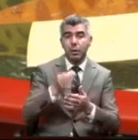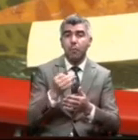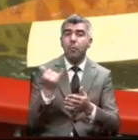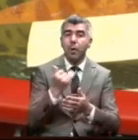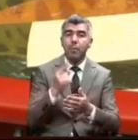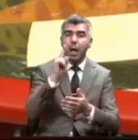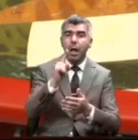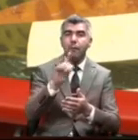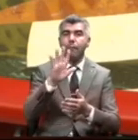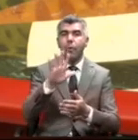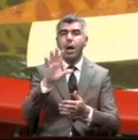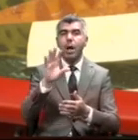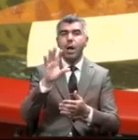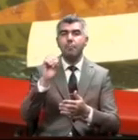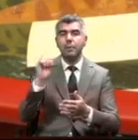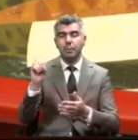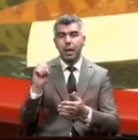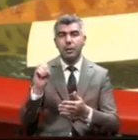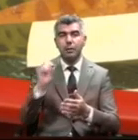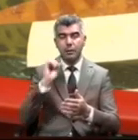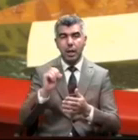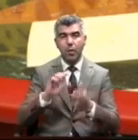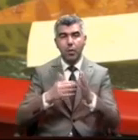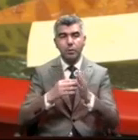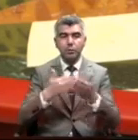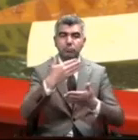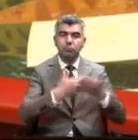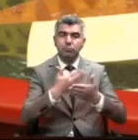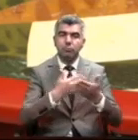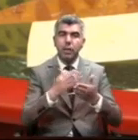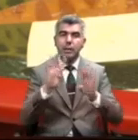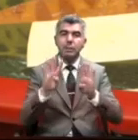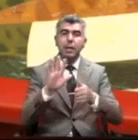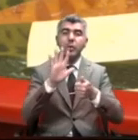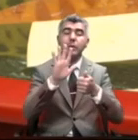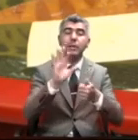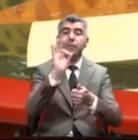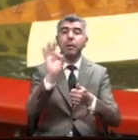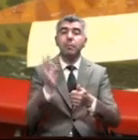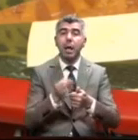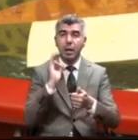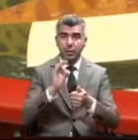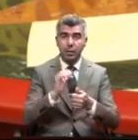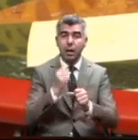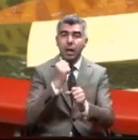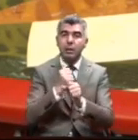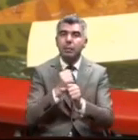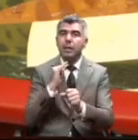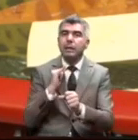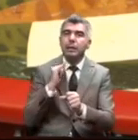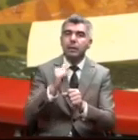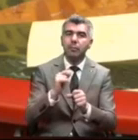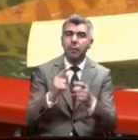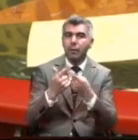1500 توصيه ومنها تنزلت تقريبا 68 في المئه منها وعنا عمل منتظم مع